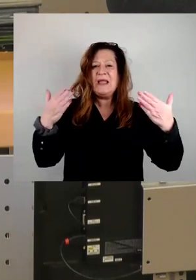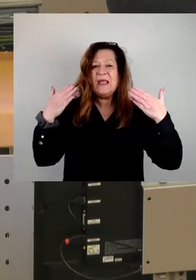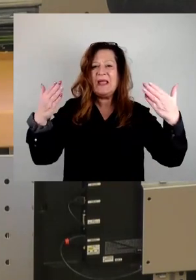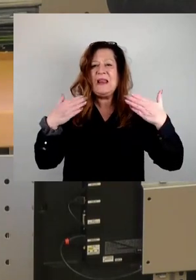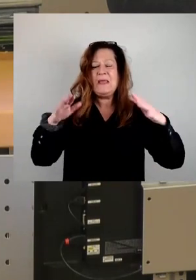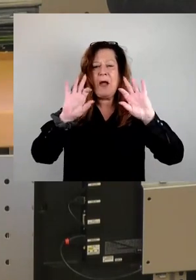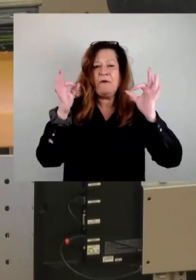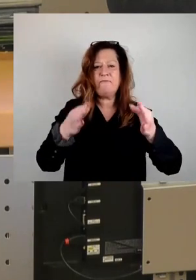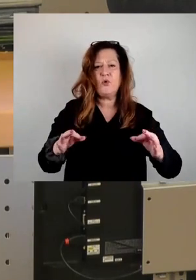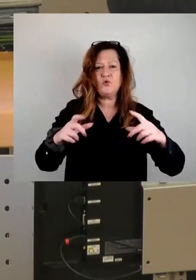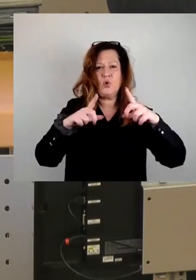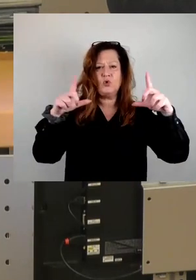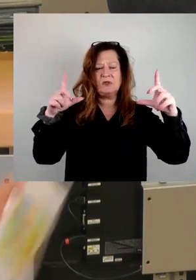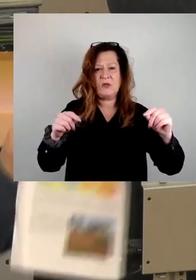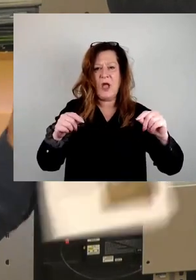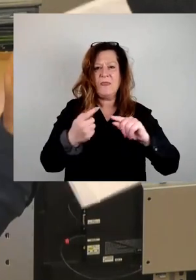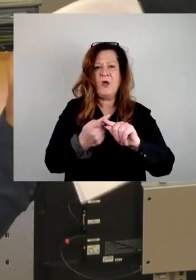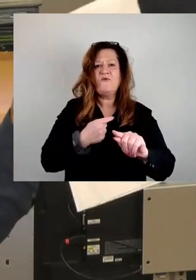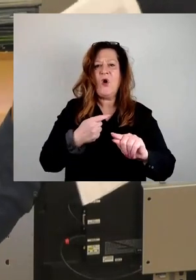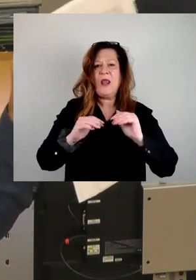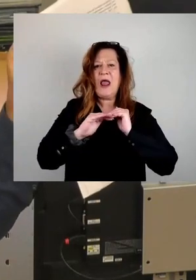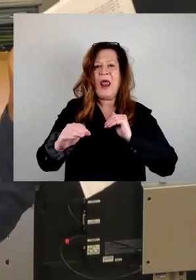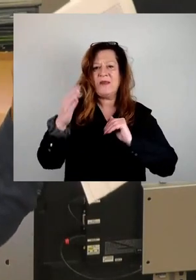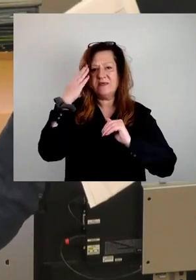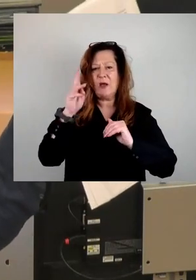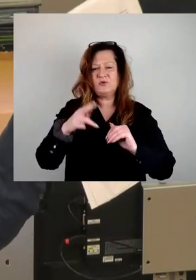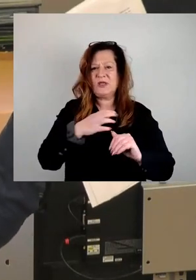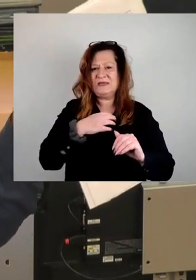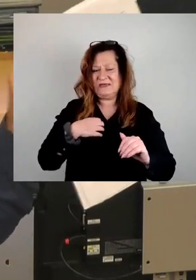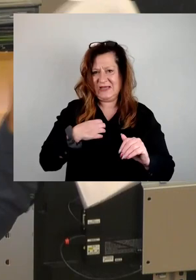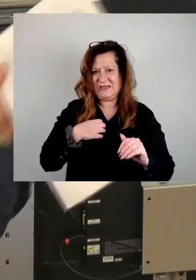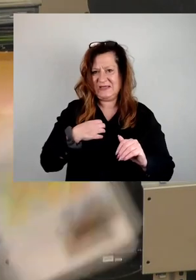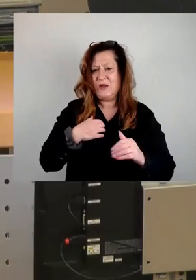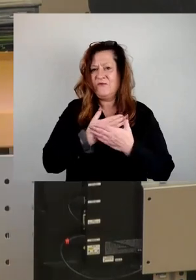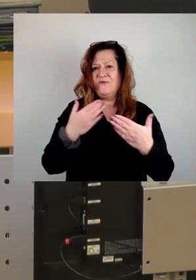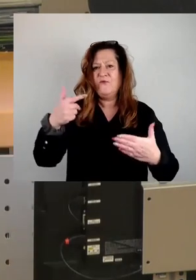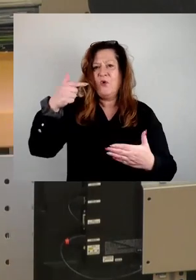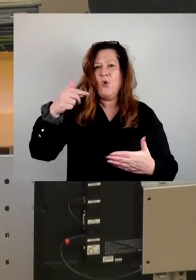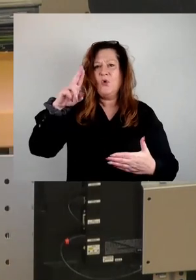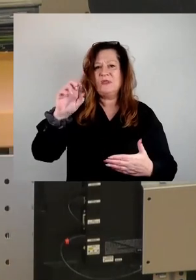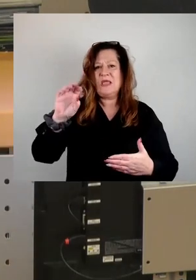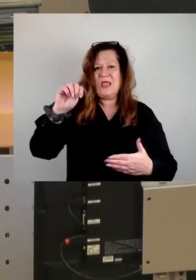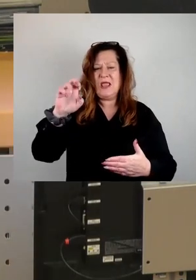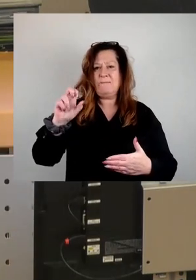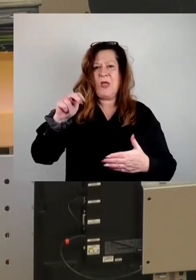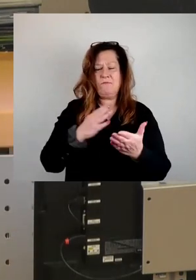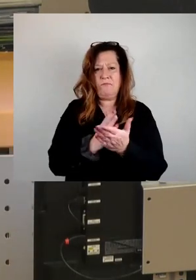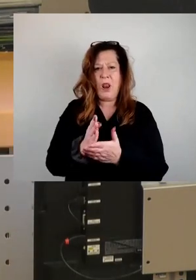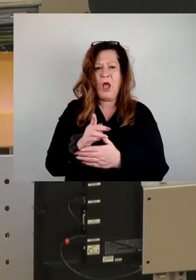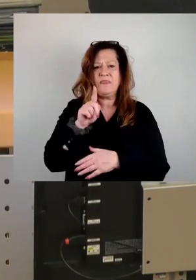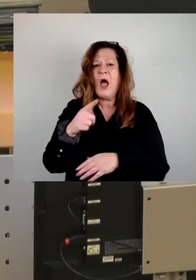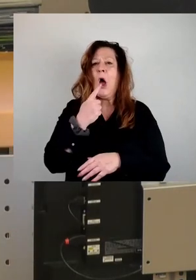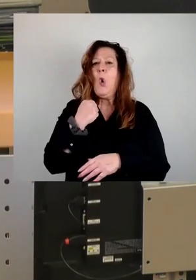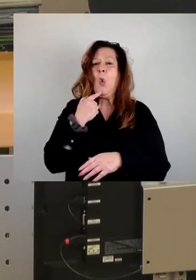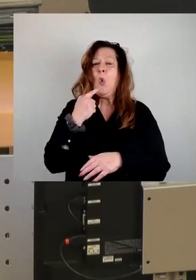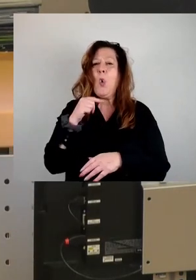Dresden, finden Sie im Themenplan. Und dort, wo es rot ist, ist es zu warm. Und da können Sie auf jeder Ort